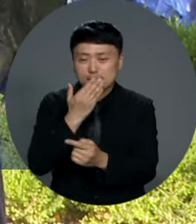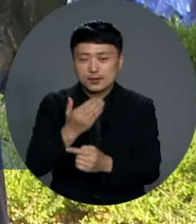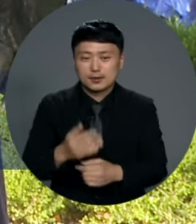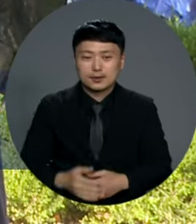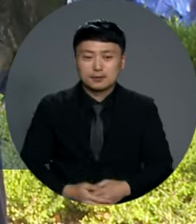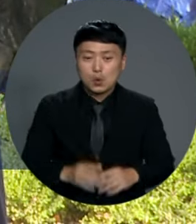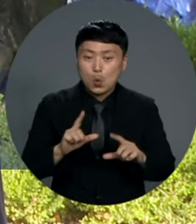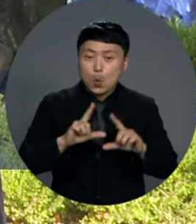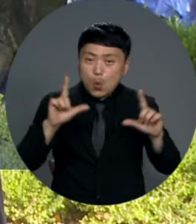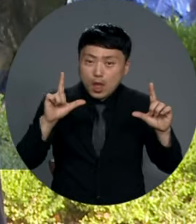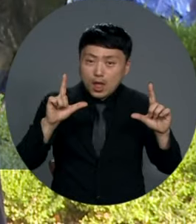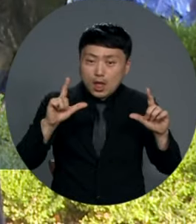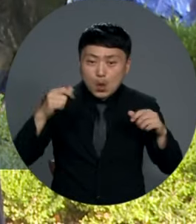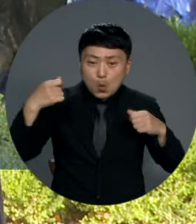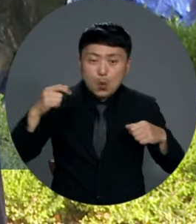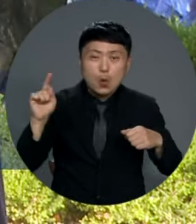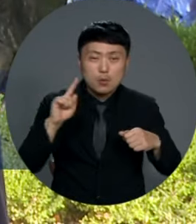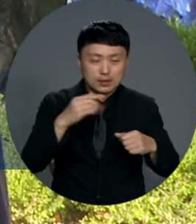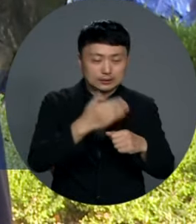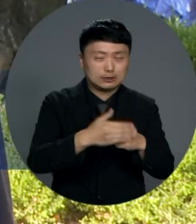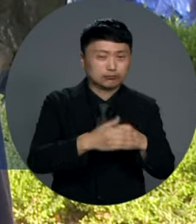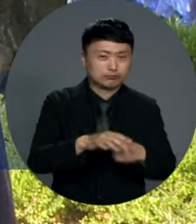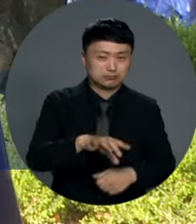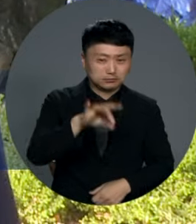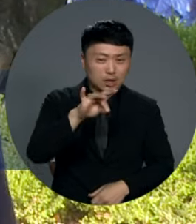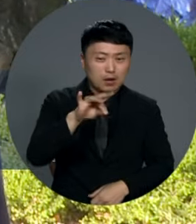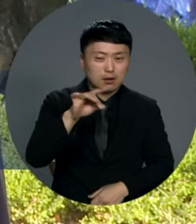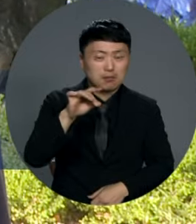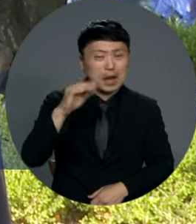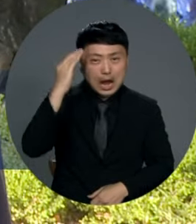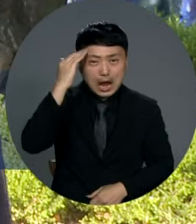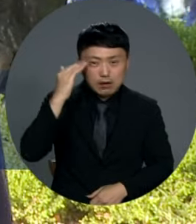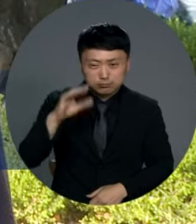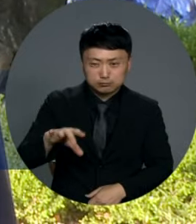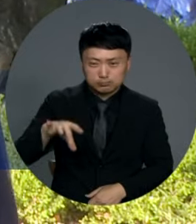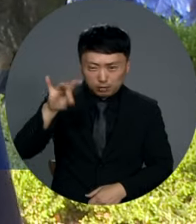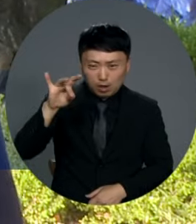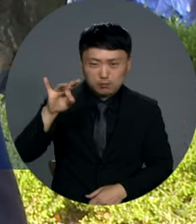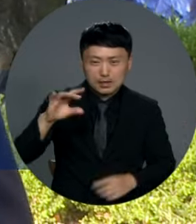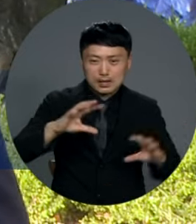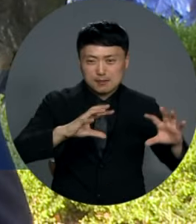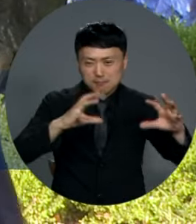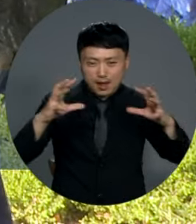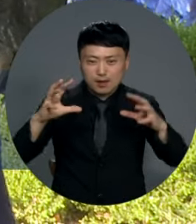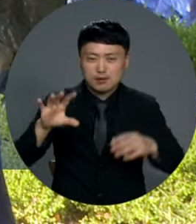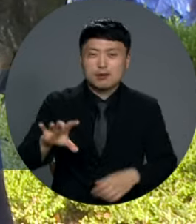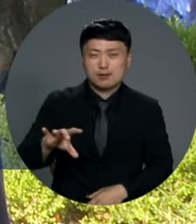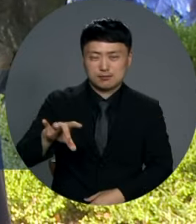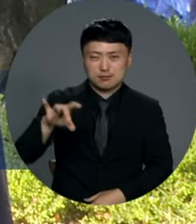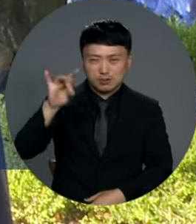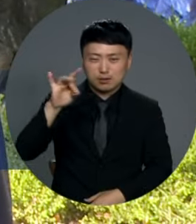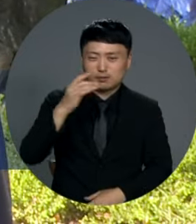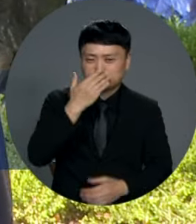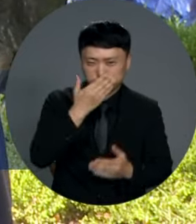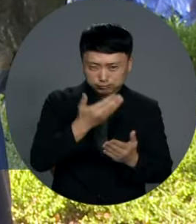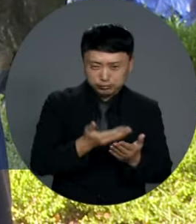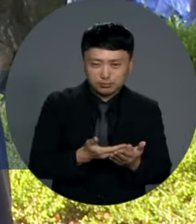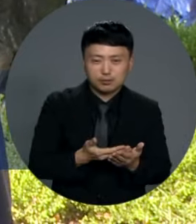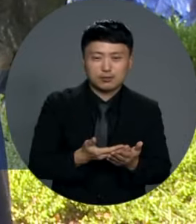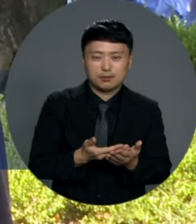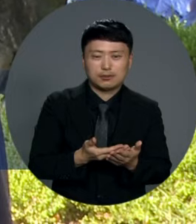특징적인 요소는 대구 초연 한국초연 세계초연 이런